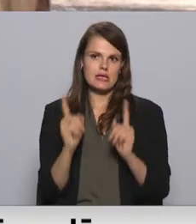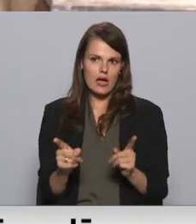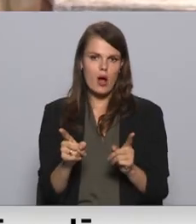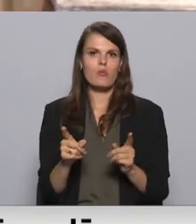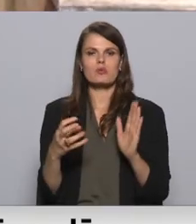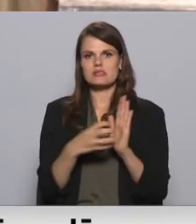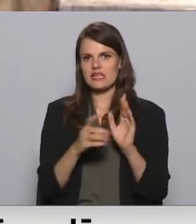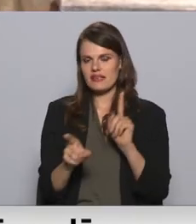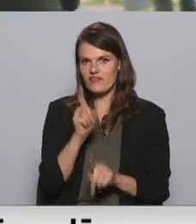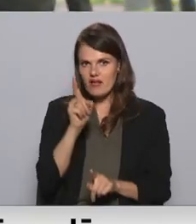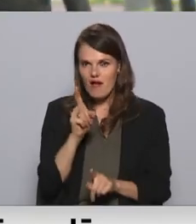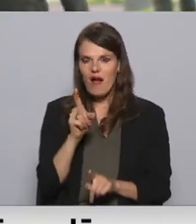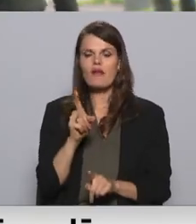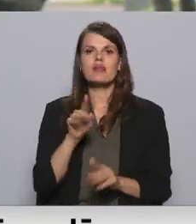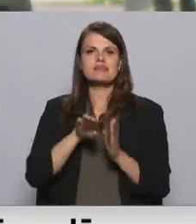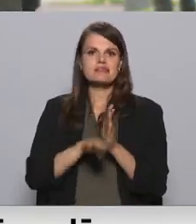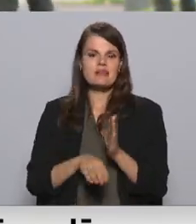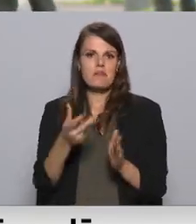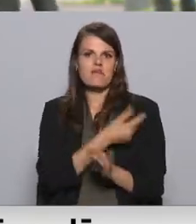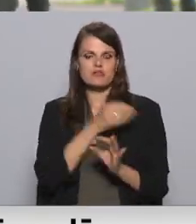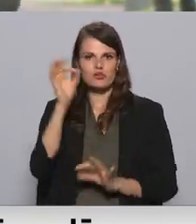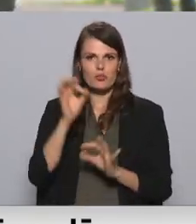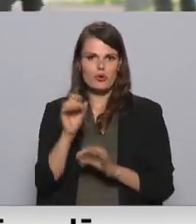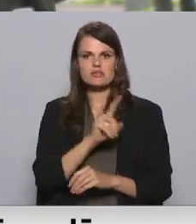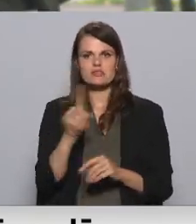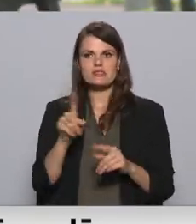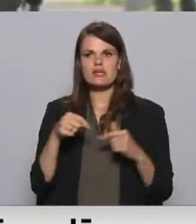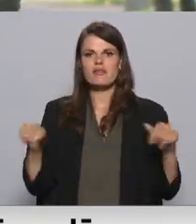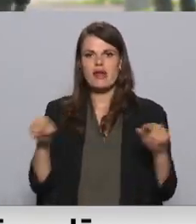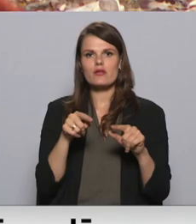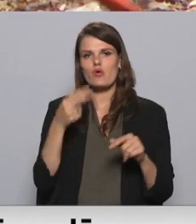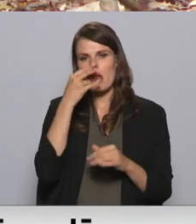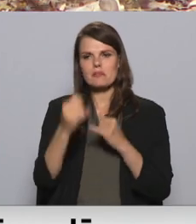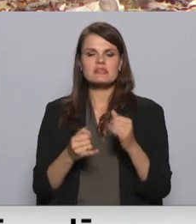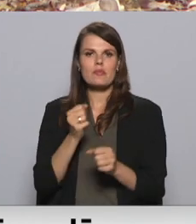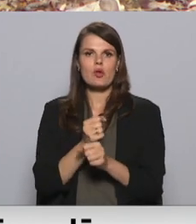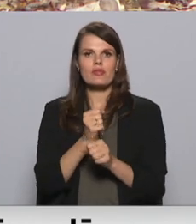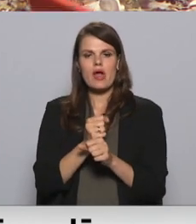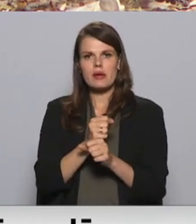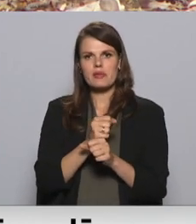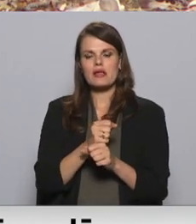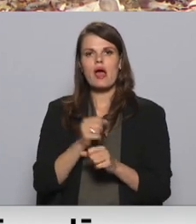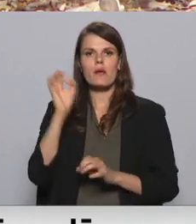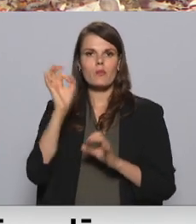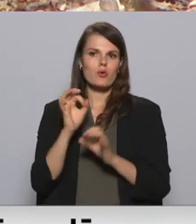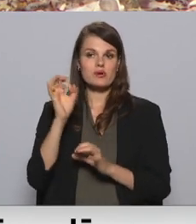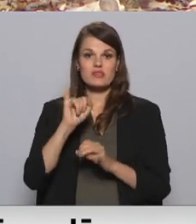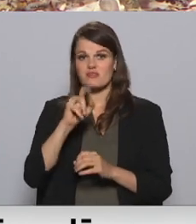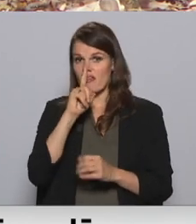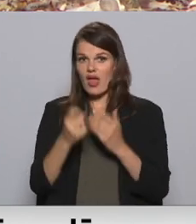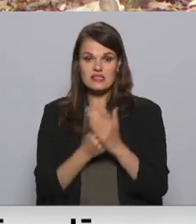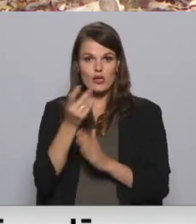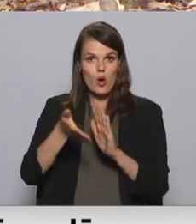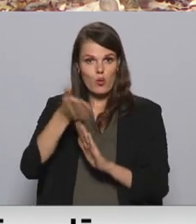ar sertifikātiem. Zema vakcinācijas aptver ir teritoriju apsaimniekošanas darbinieku vidū. Ja rādītājus neizdosies